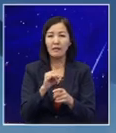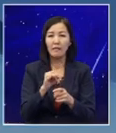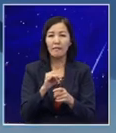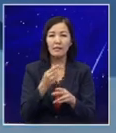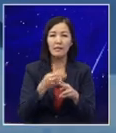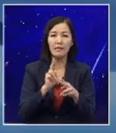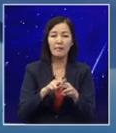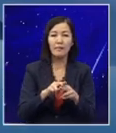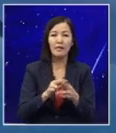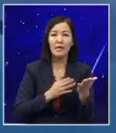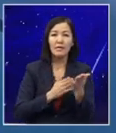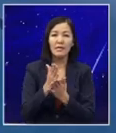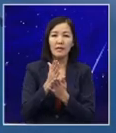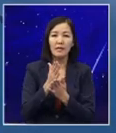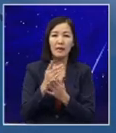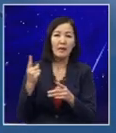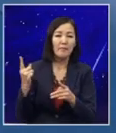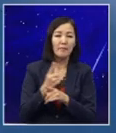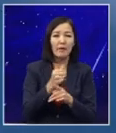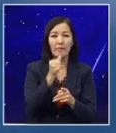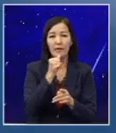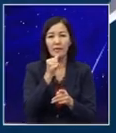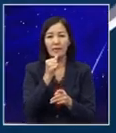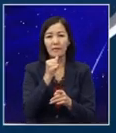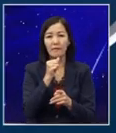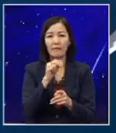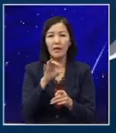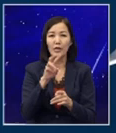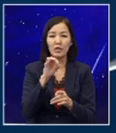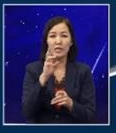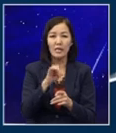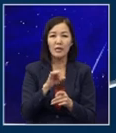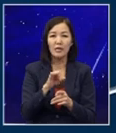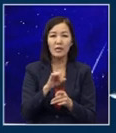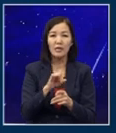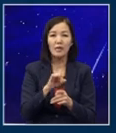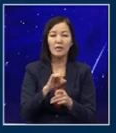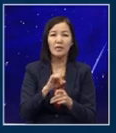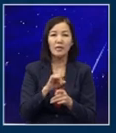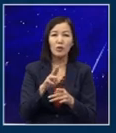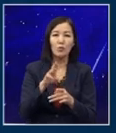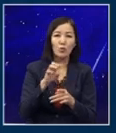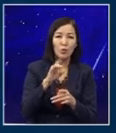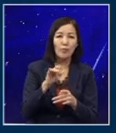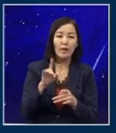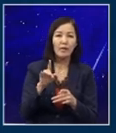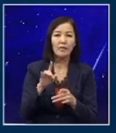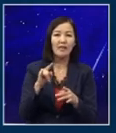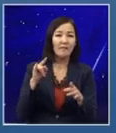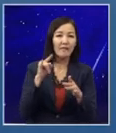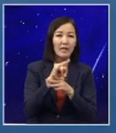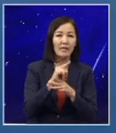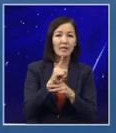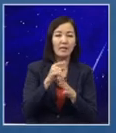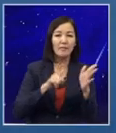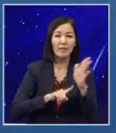него теперь стратегическое направление. Первый прототип классических очертаний с турбореактивным двигателем. Он будет вмещать от